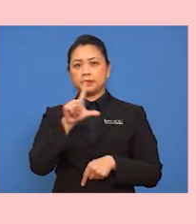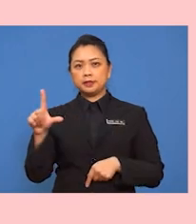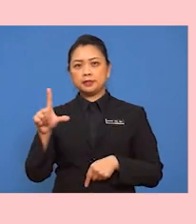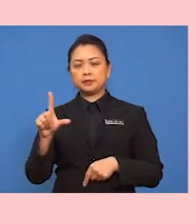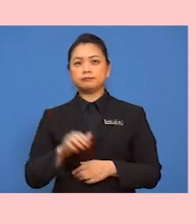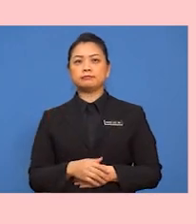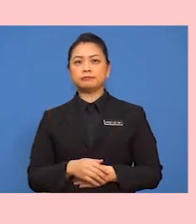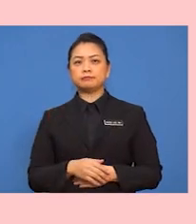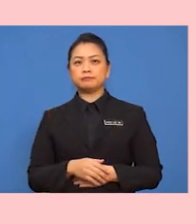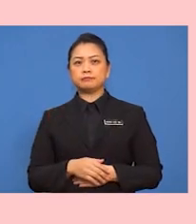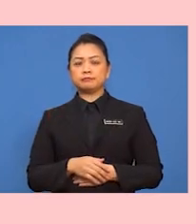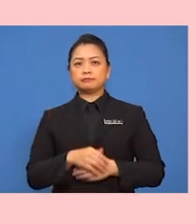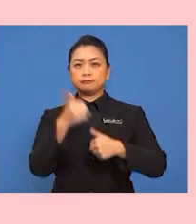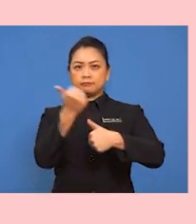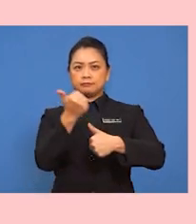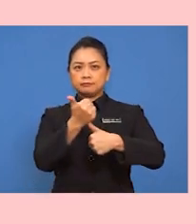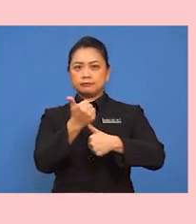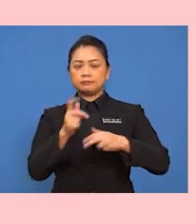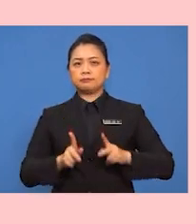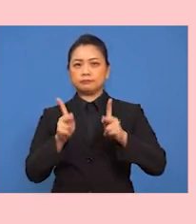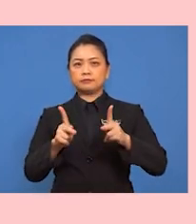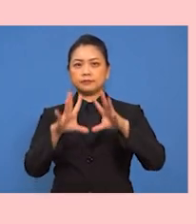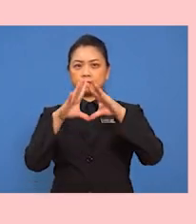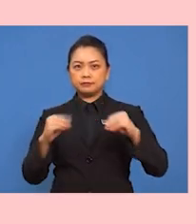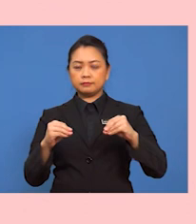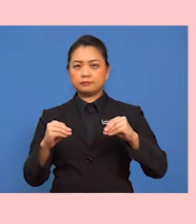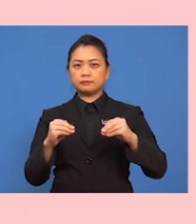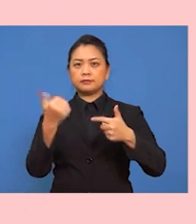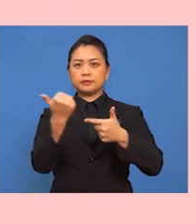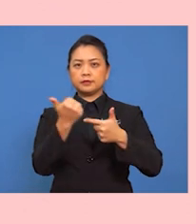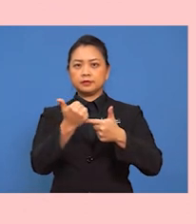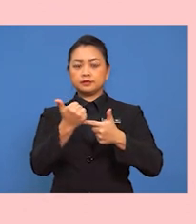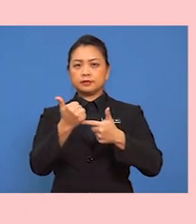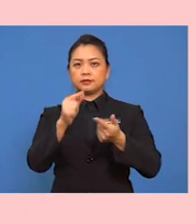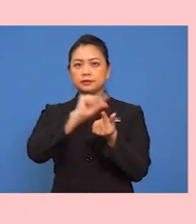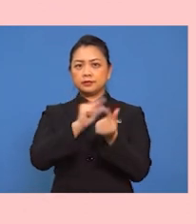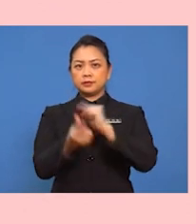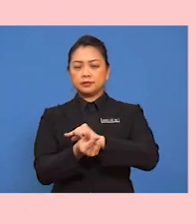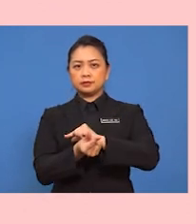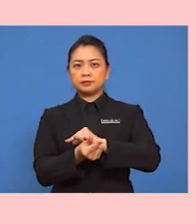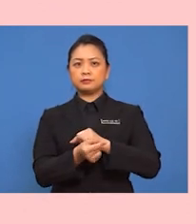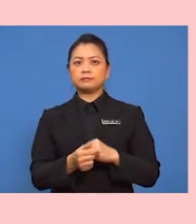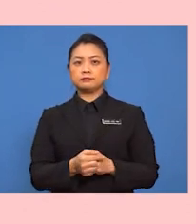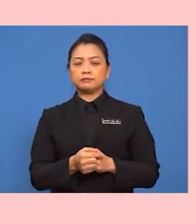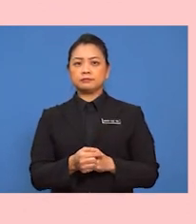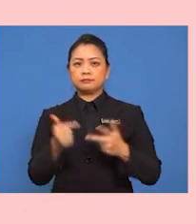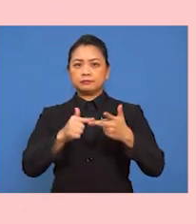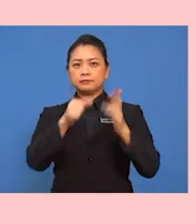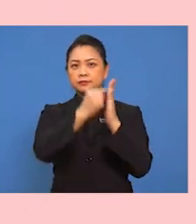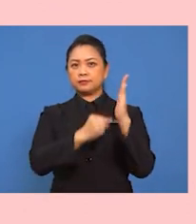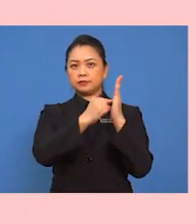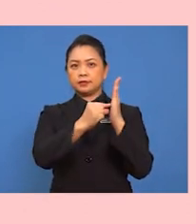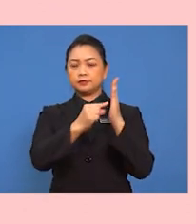iaitu kaedah penghapusan, kaedah penggantian atau kaedah graf.